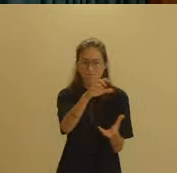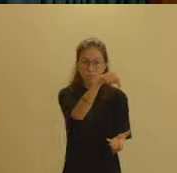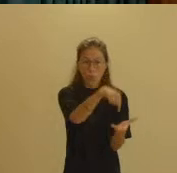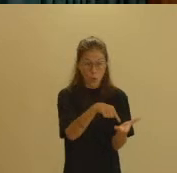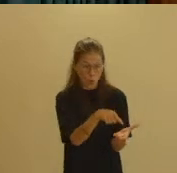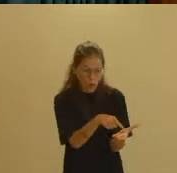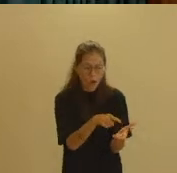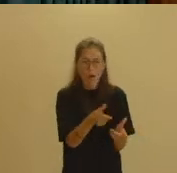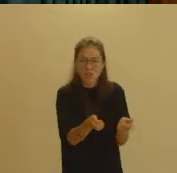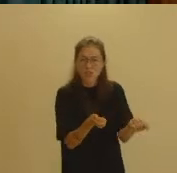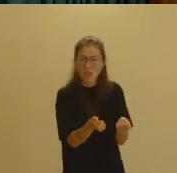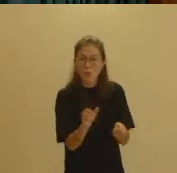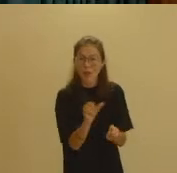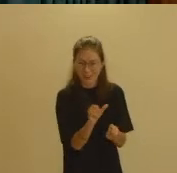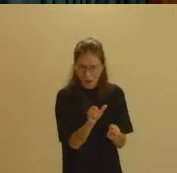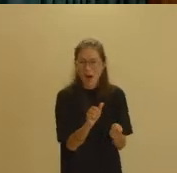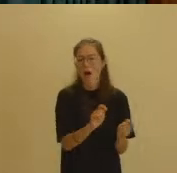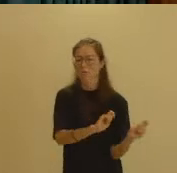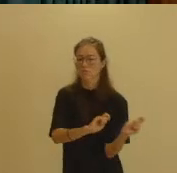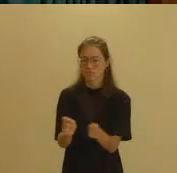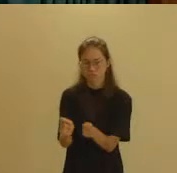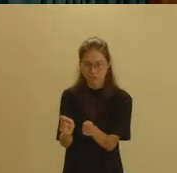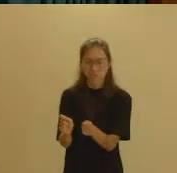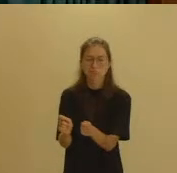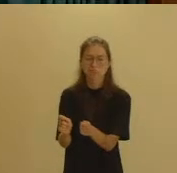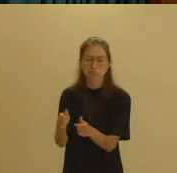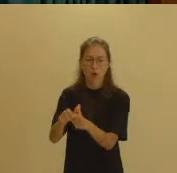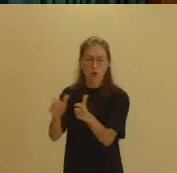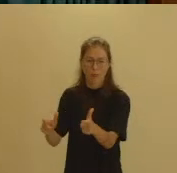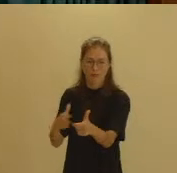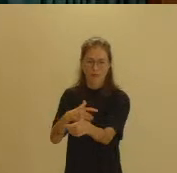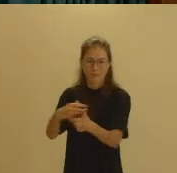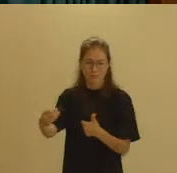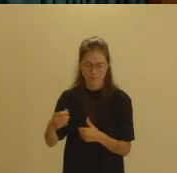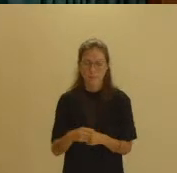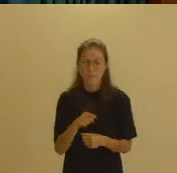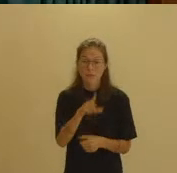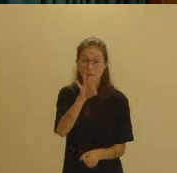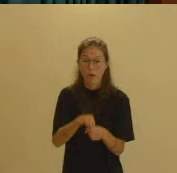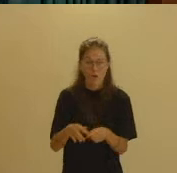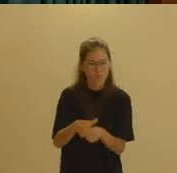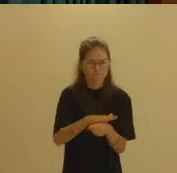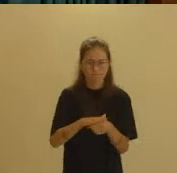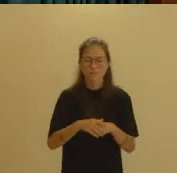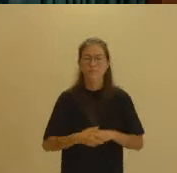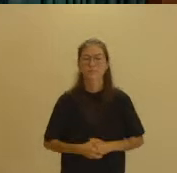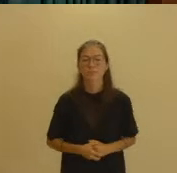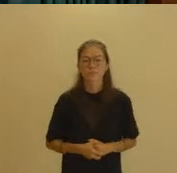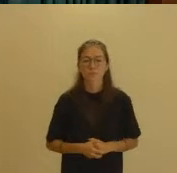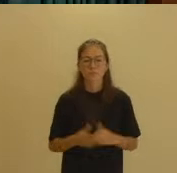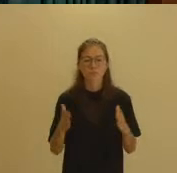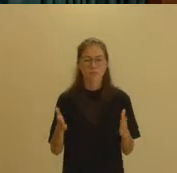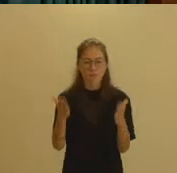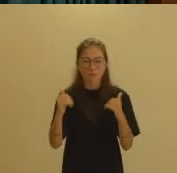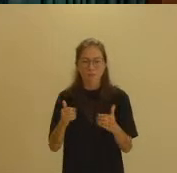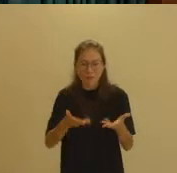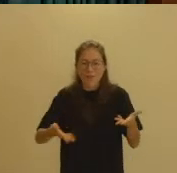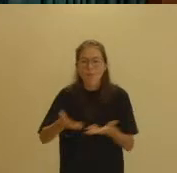du principe de la délégation de services publics. Adopté à l'unanimité.